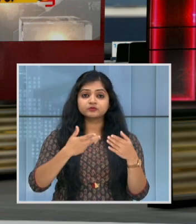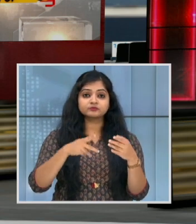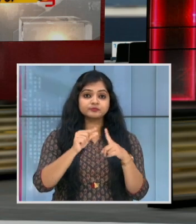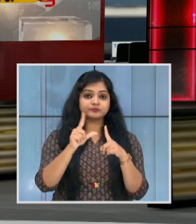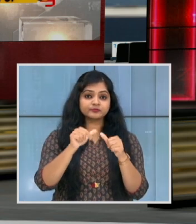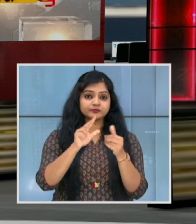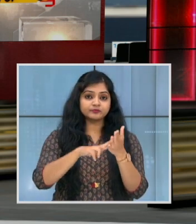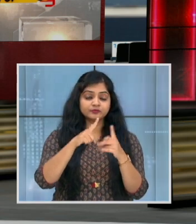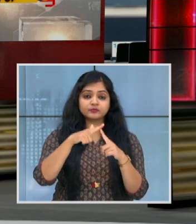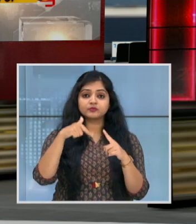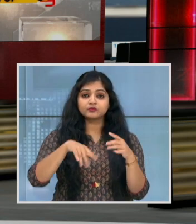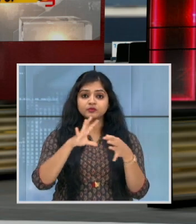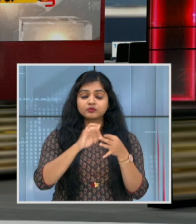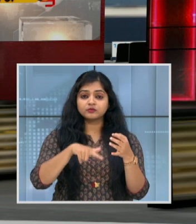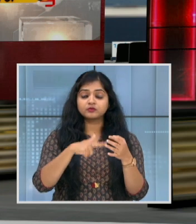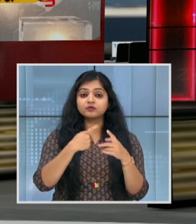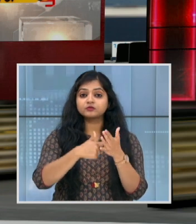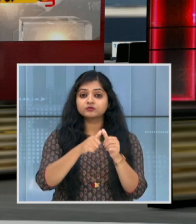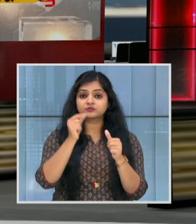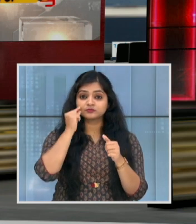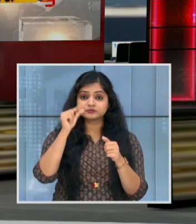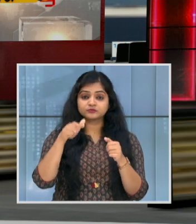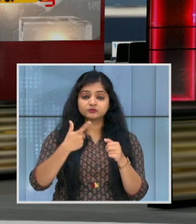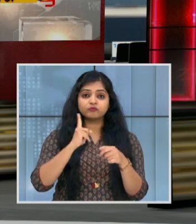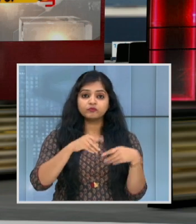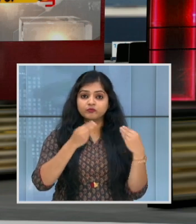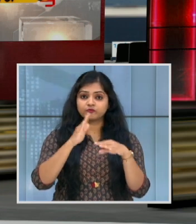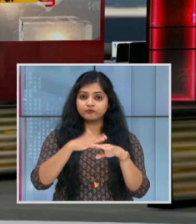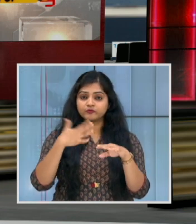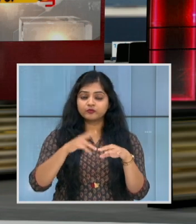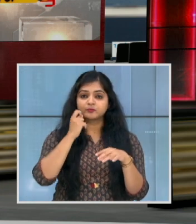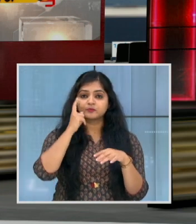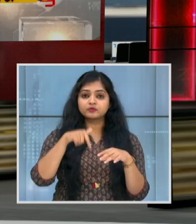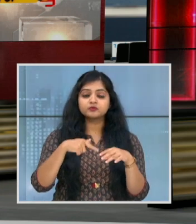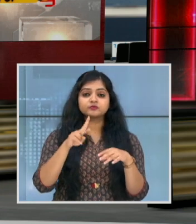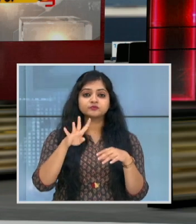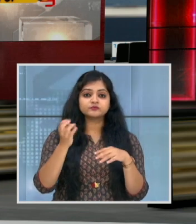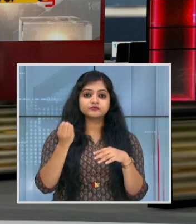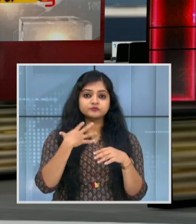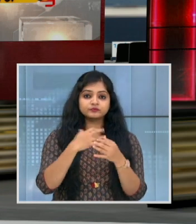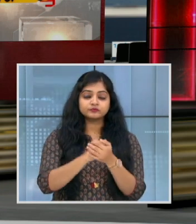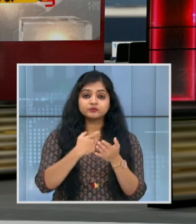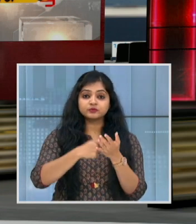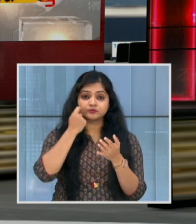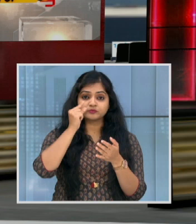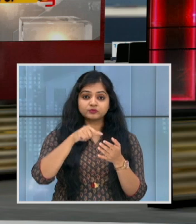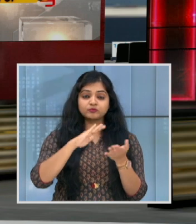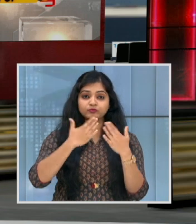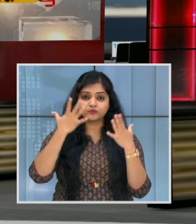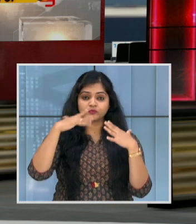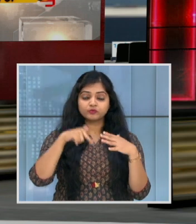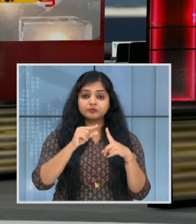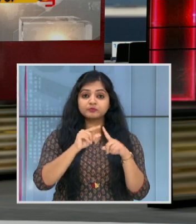ബന്ധപ്പെട്ട് ഭാഗത്ത് റസാഖിന് ഭീഷണി ഉണ്ടായിരുന്നുവെന്ന് സഹോദരൻ ജമാൽ പയ്യമ്പ്രോട്ട് 24 പറഞ്ഞു. റസാഖിന്റെ മൃതദേഹത്തിൽ പാർട്ടി